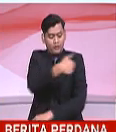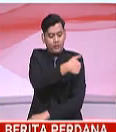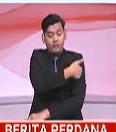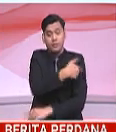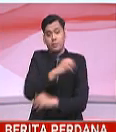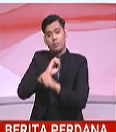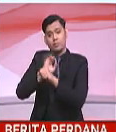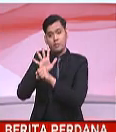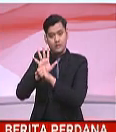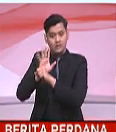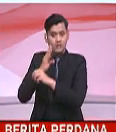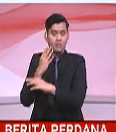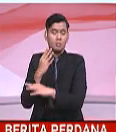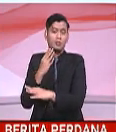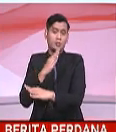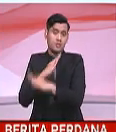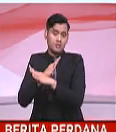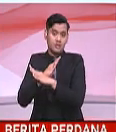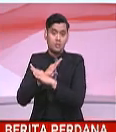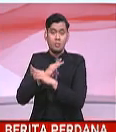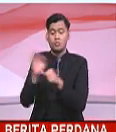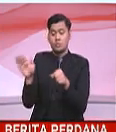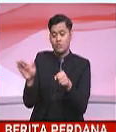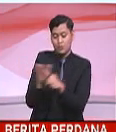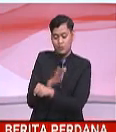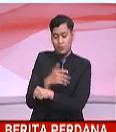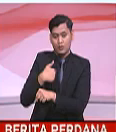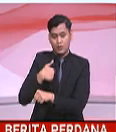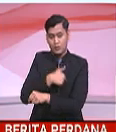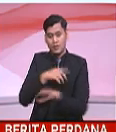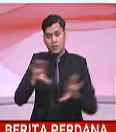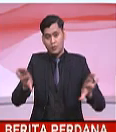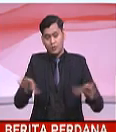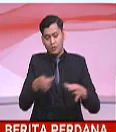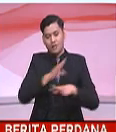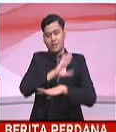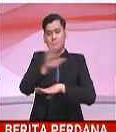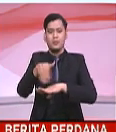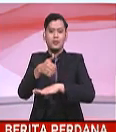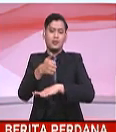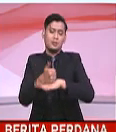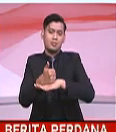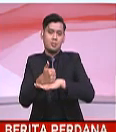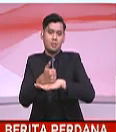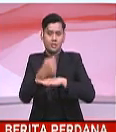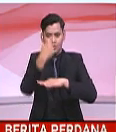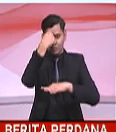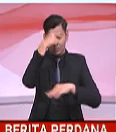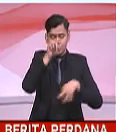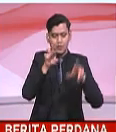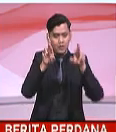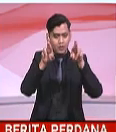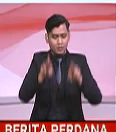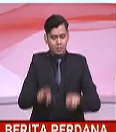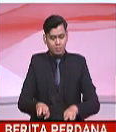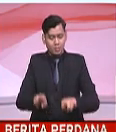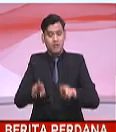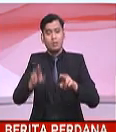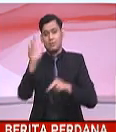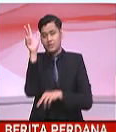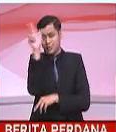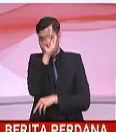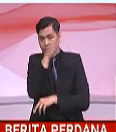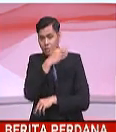kita akan mengadakan satu perjanjian awam dan swasta untuk memberi tumpuan kepada